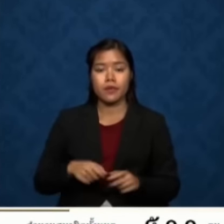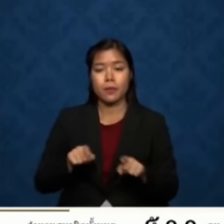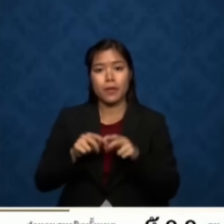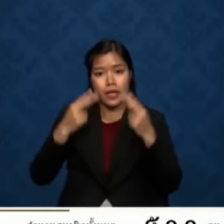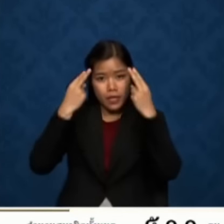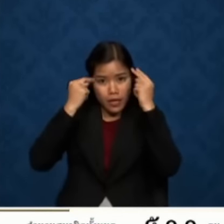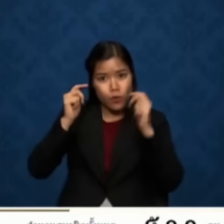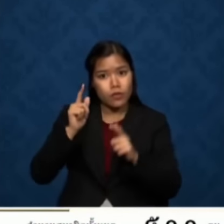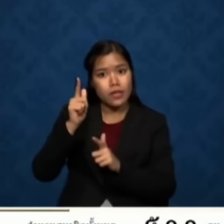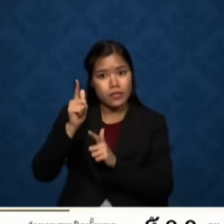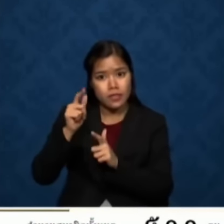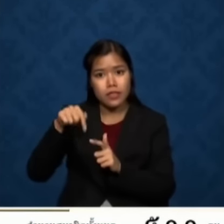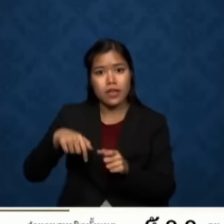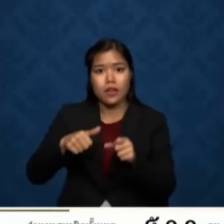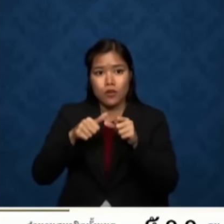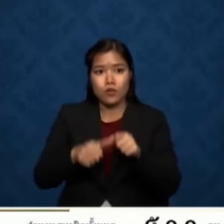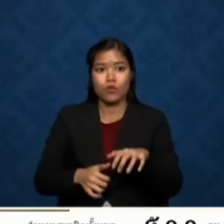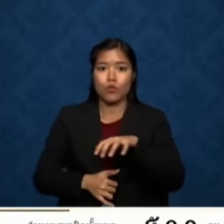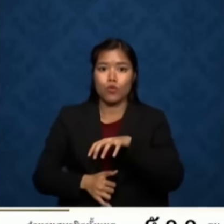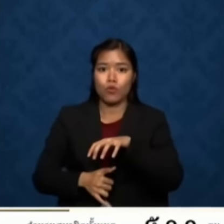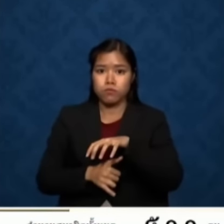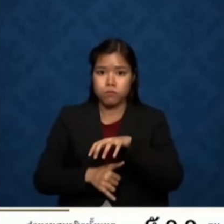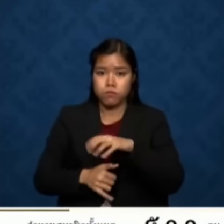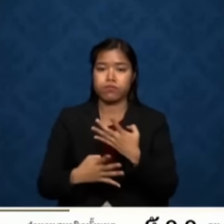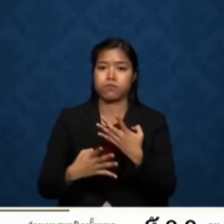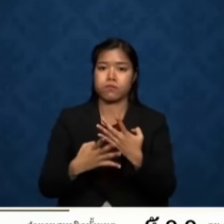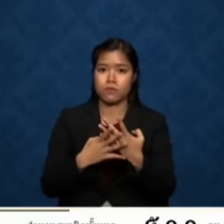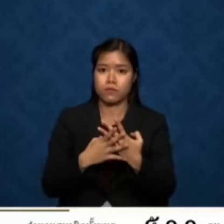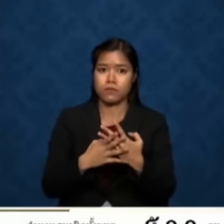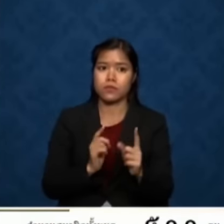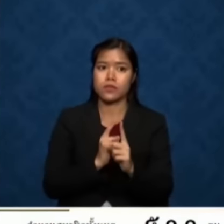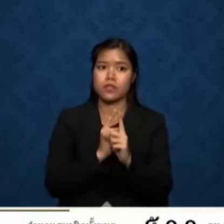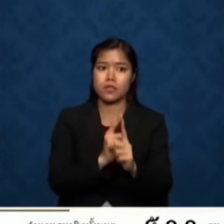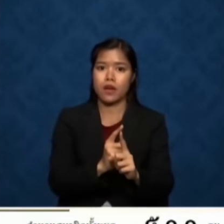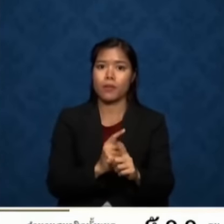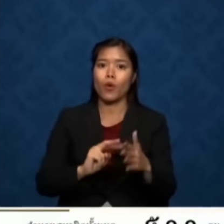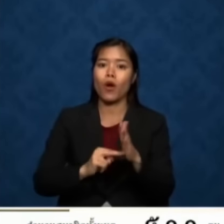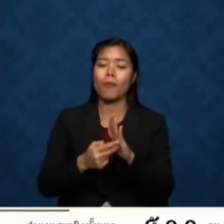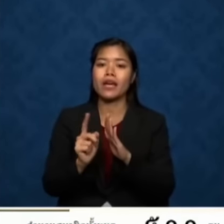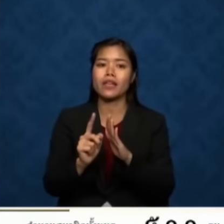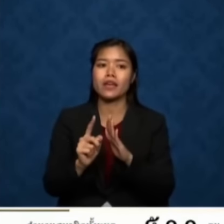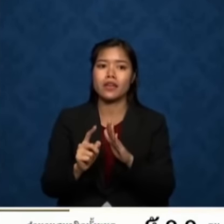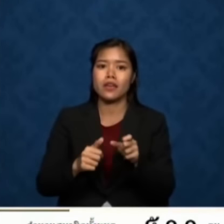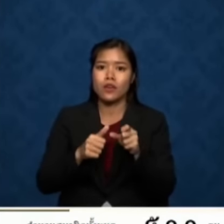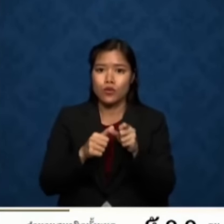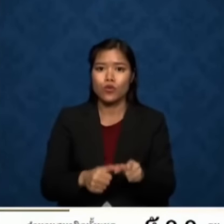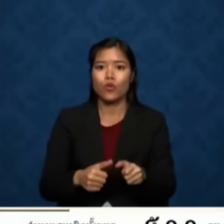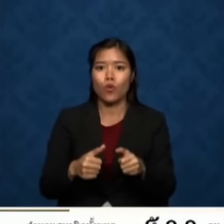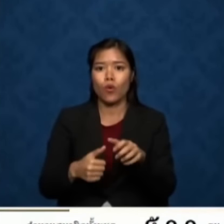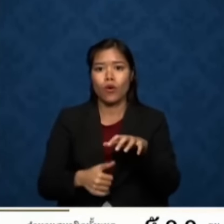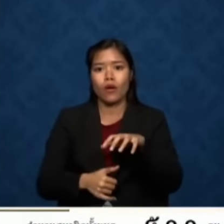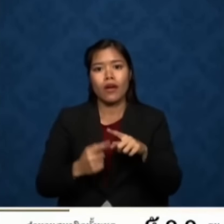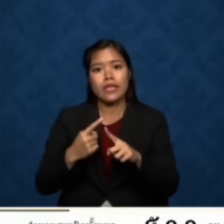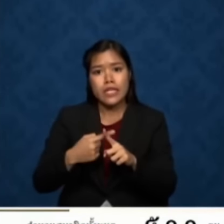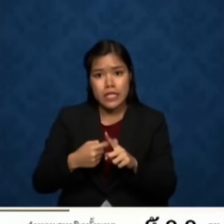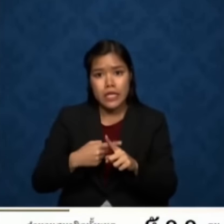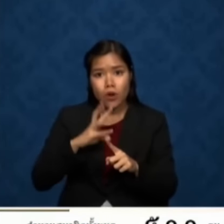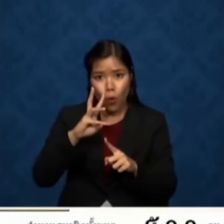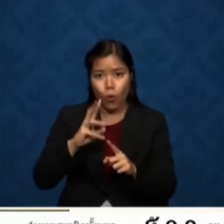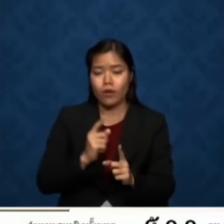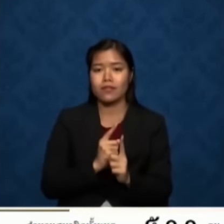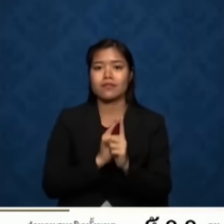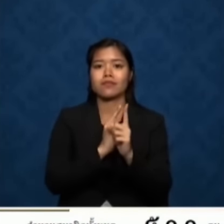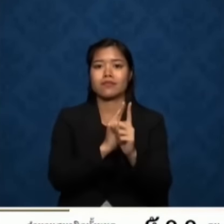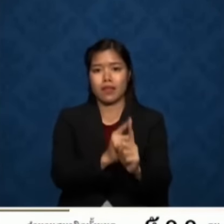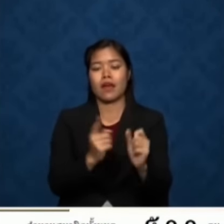ขังเดือนอยู่ในเรือนจำตามความหมายก็คืออยู่6เดือนตามเกณฑ์การพักโทษ